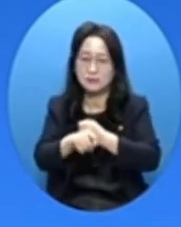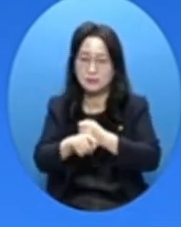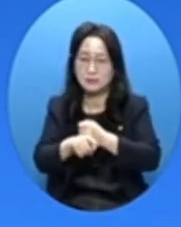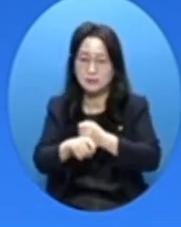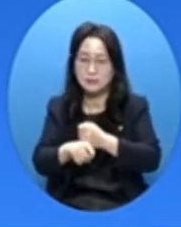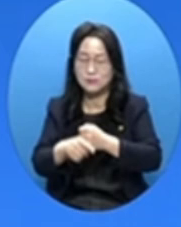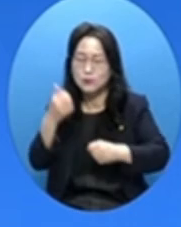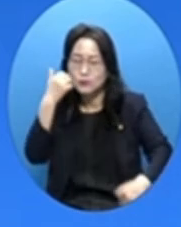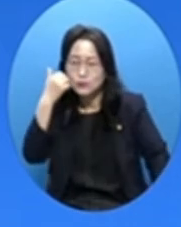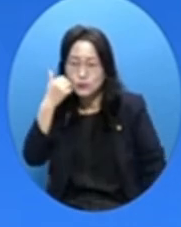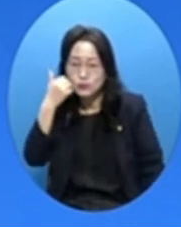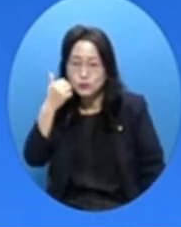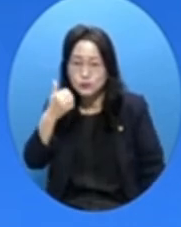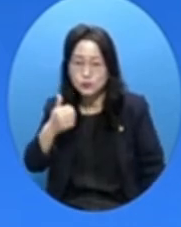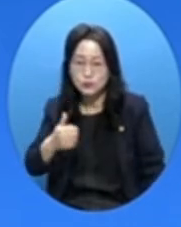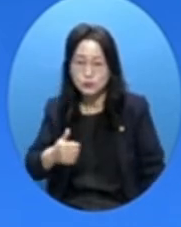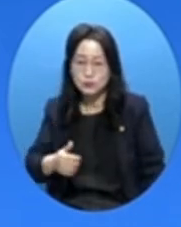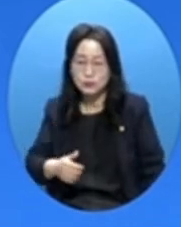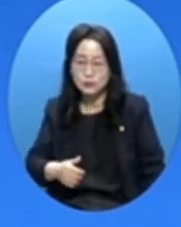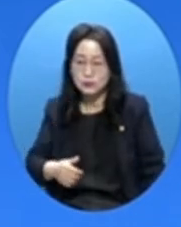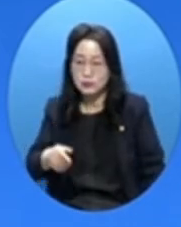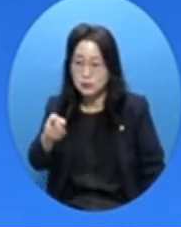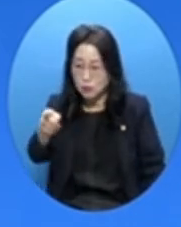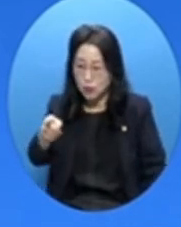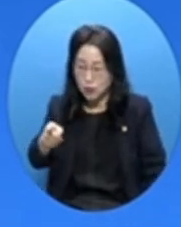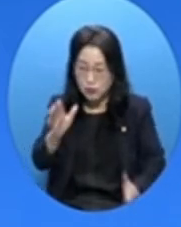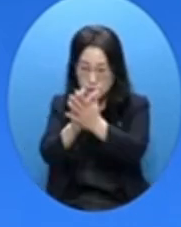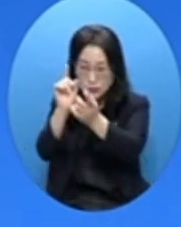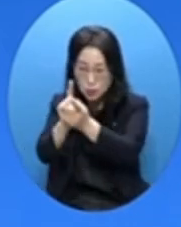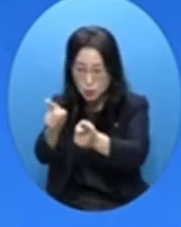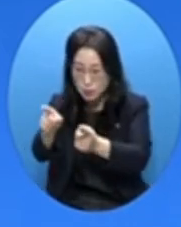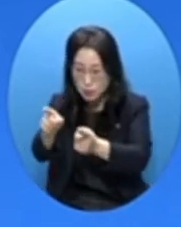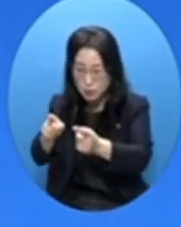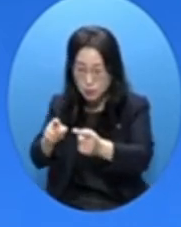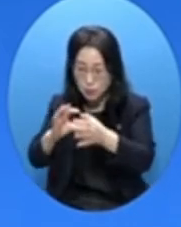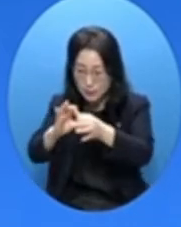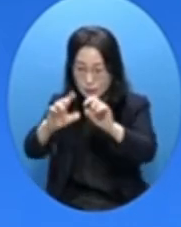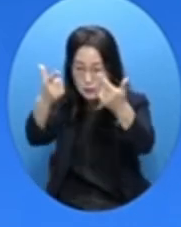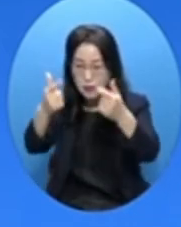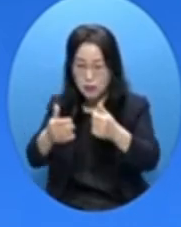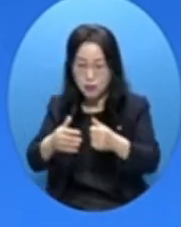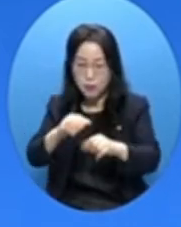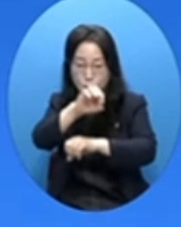그 옆에서 자기가 당한 자는 것도 아닌데 그러지 말라고 말리면